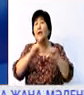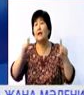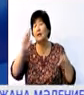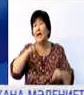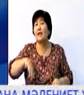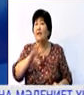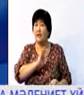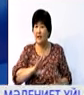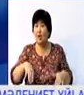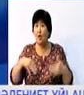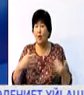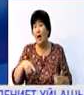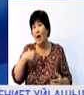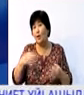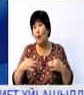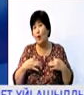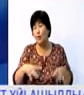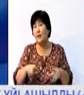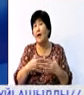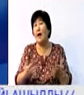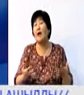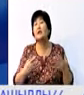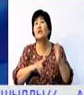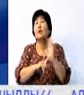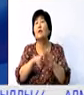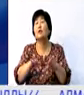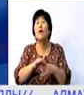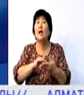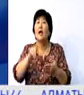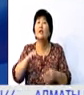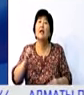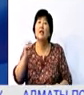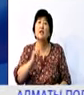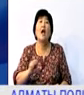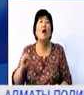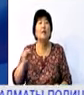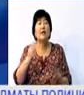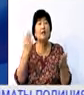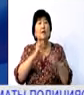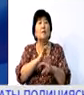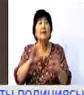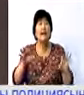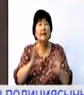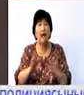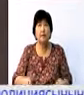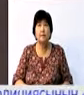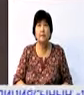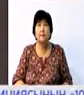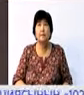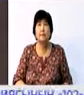ел игілігіне берілді. Айтулы мерекедегі айшықты бастамалар туралы әріптесім Елжас Әбділданның бейнематериалы.